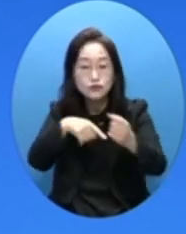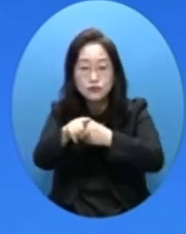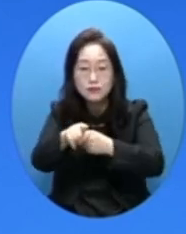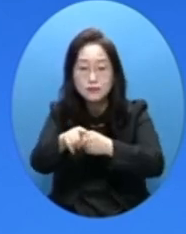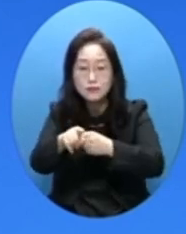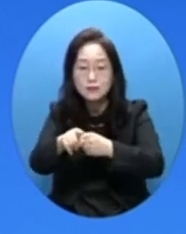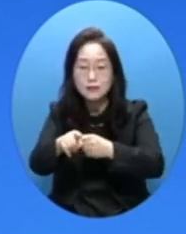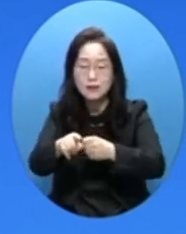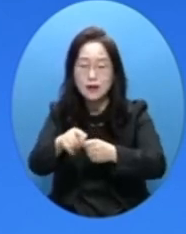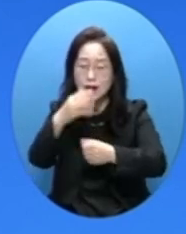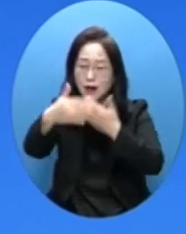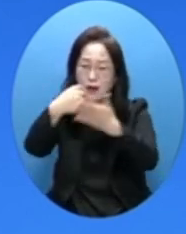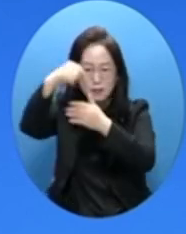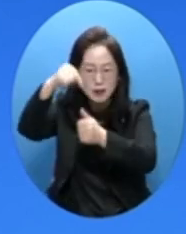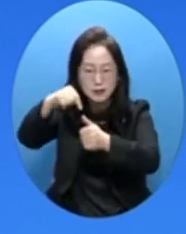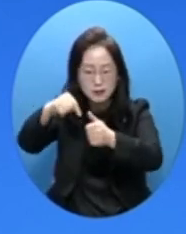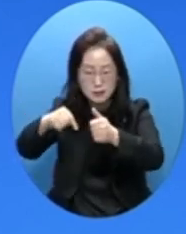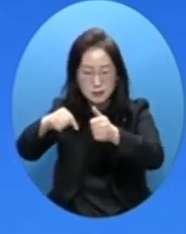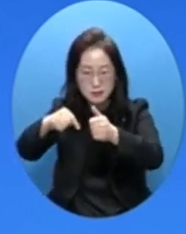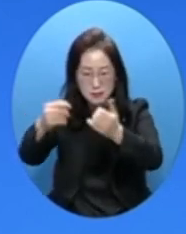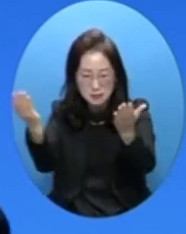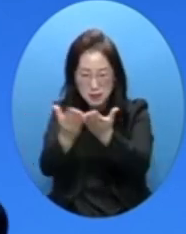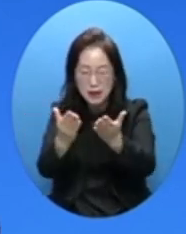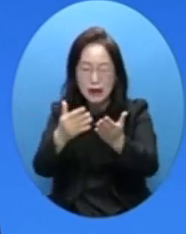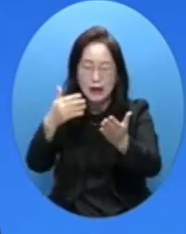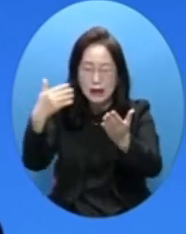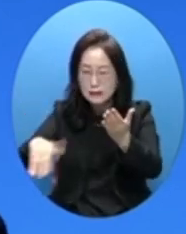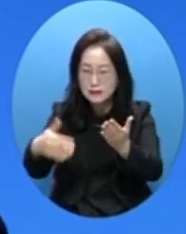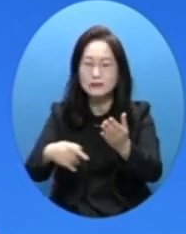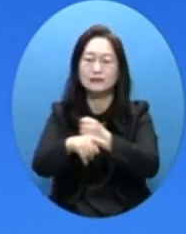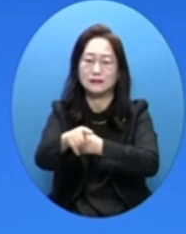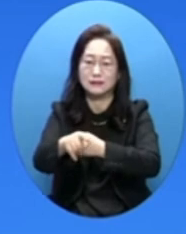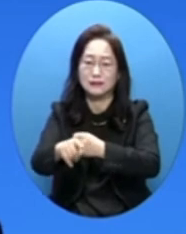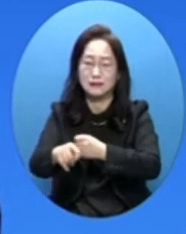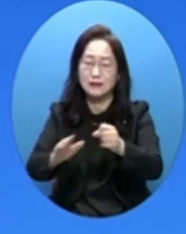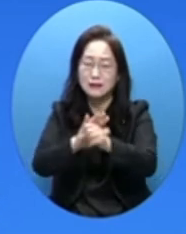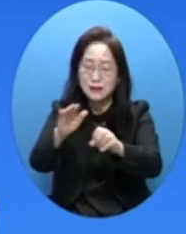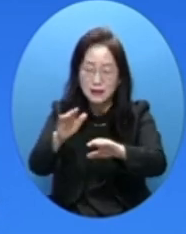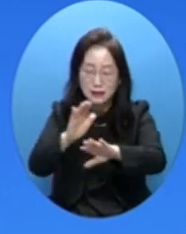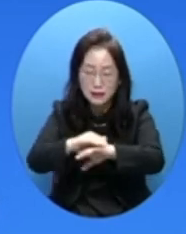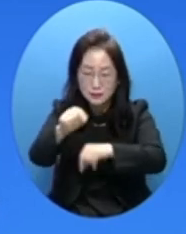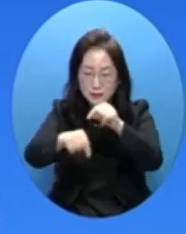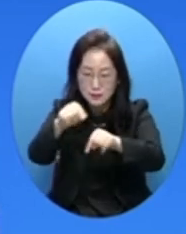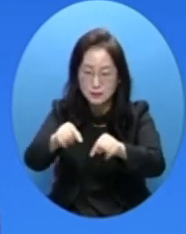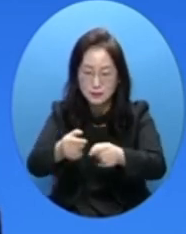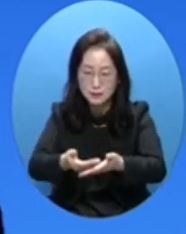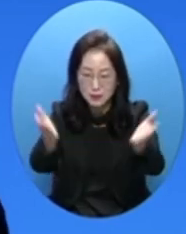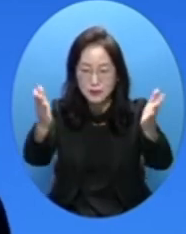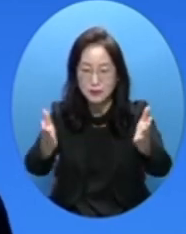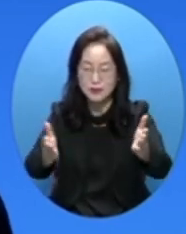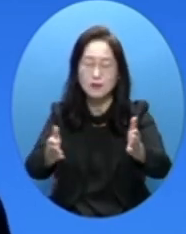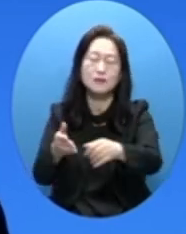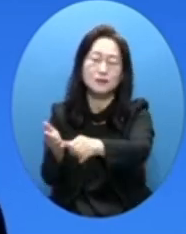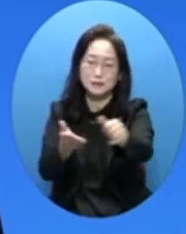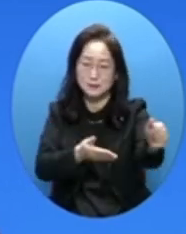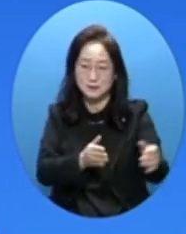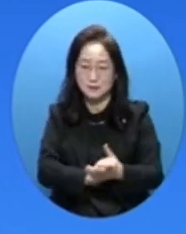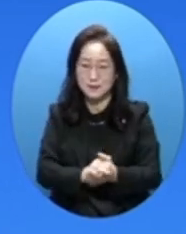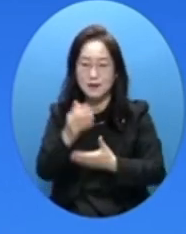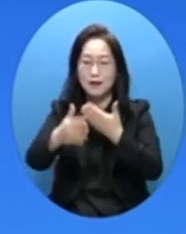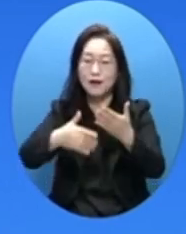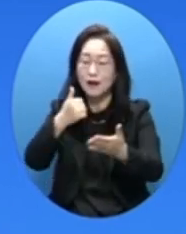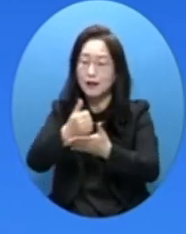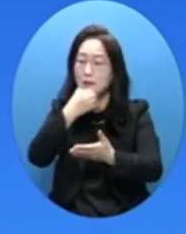말씀해주고 있습니다. 우리가 더욱 힘써 우리의 사랑을 나누고 섬기는 그 일에 앞장서야 될 것입니다. 하나님께서 우리에게